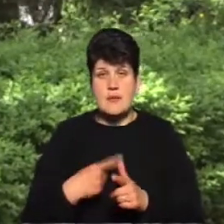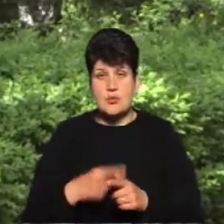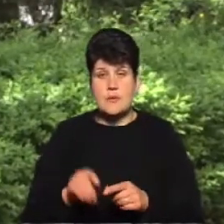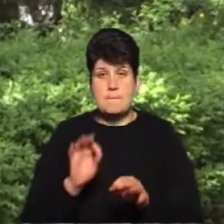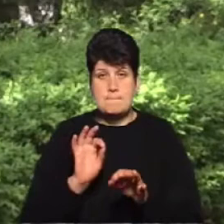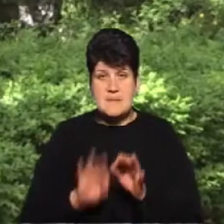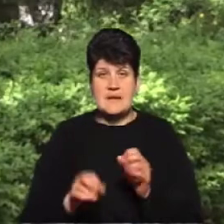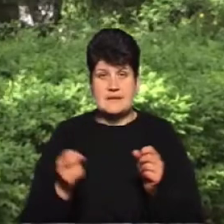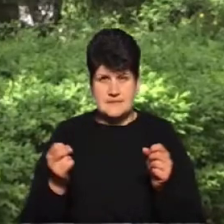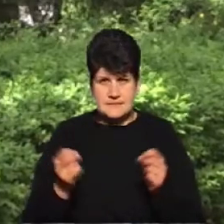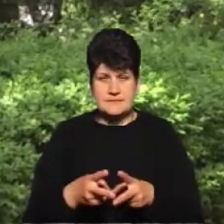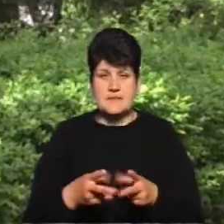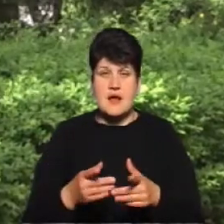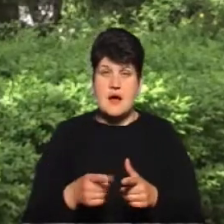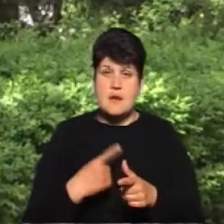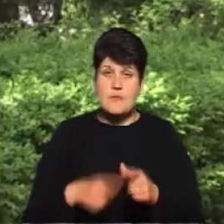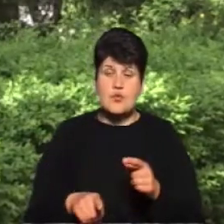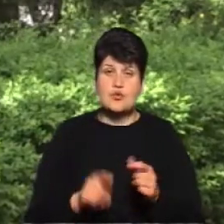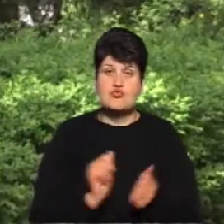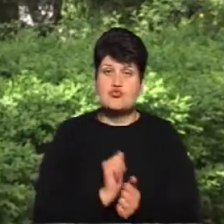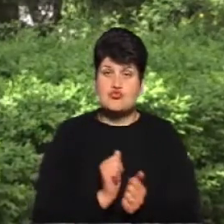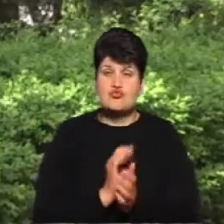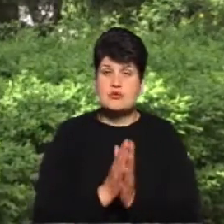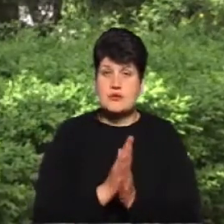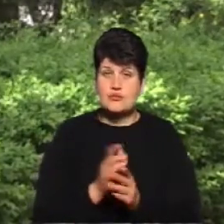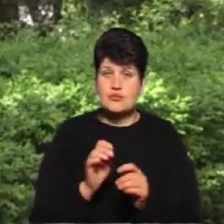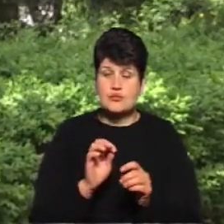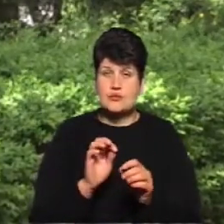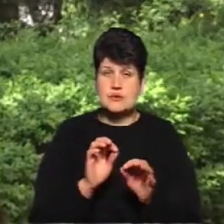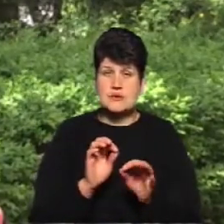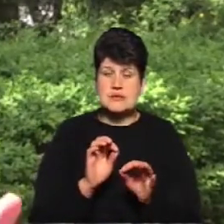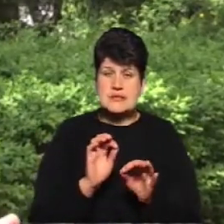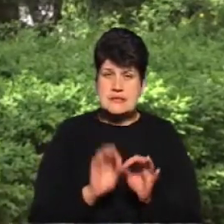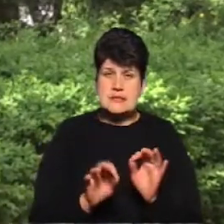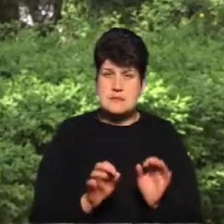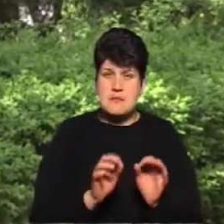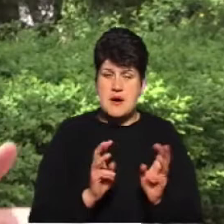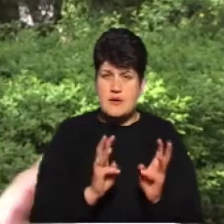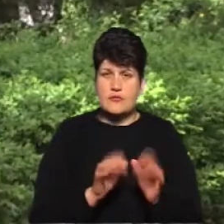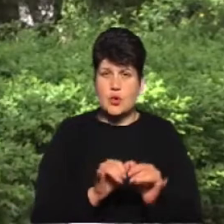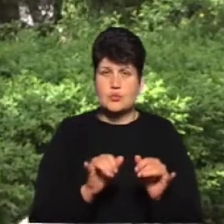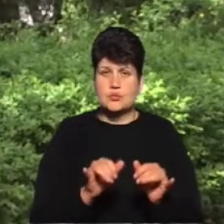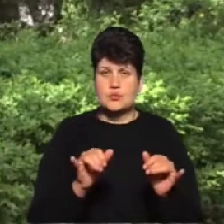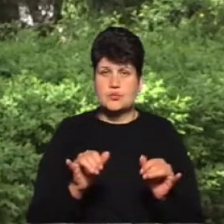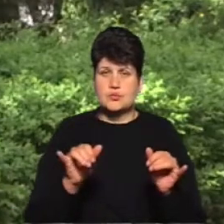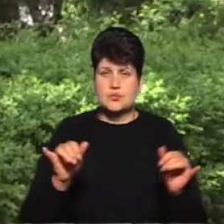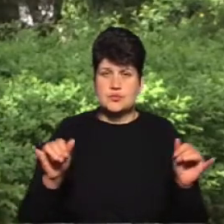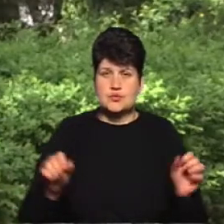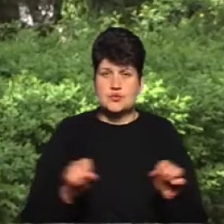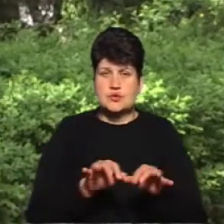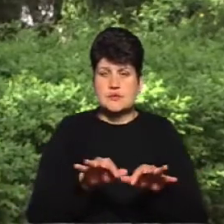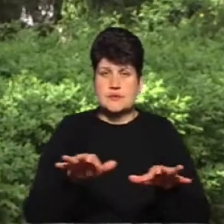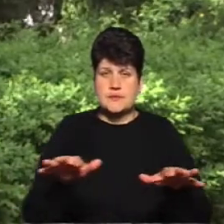спеціально, або спалюють суху траву чи рослинні залишки, і вони поширюються неконтрольовано і фактично